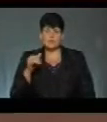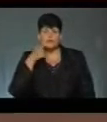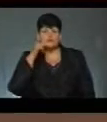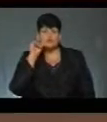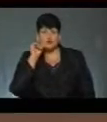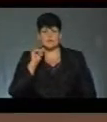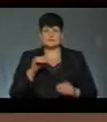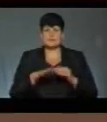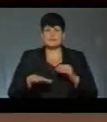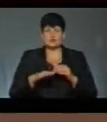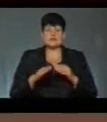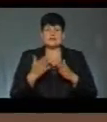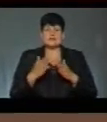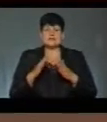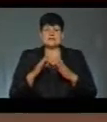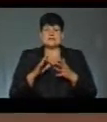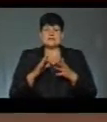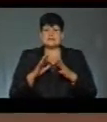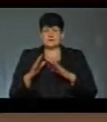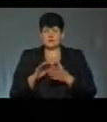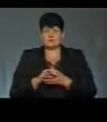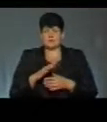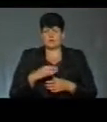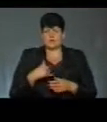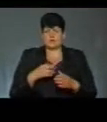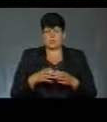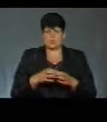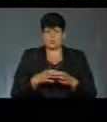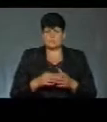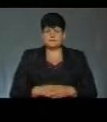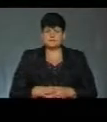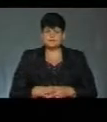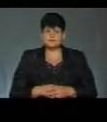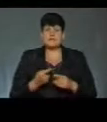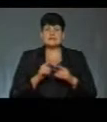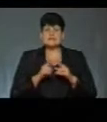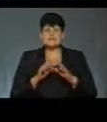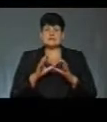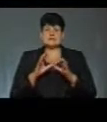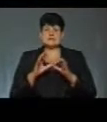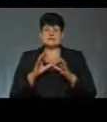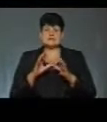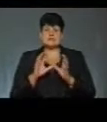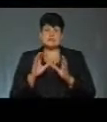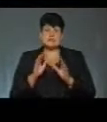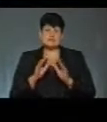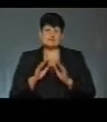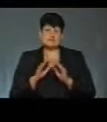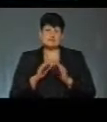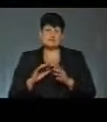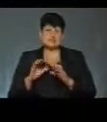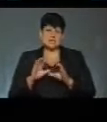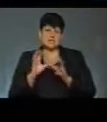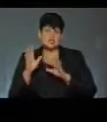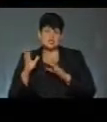території садівничого товариства була і наша знімальна група. Це садівниче товариство робітників і службовців